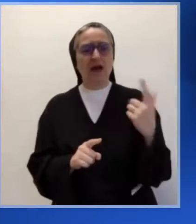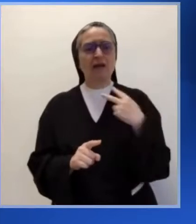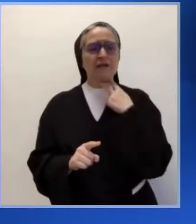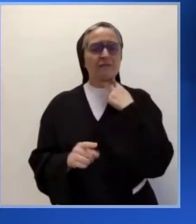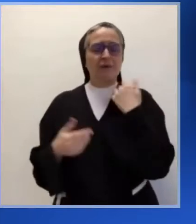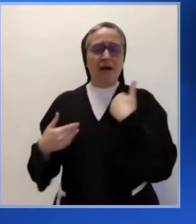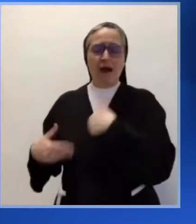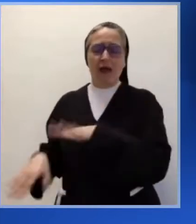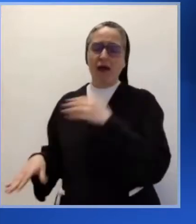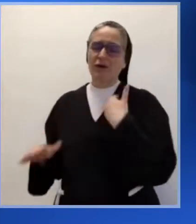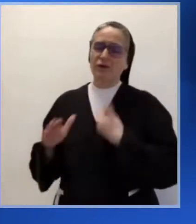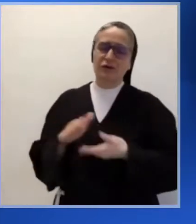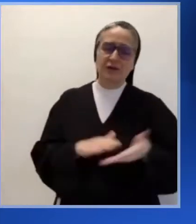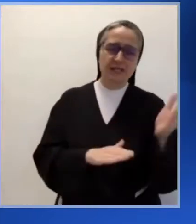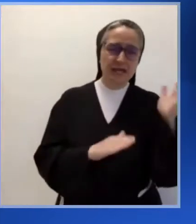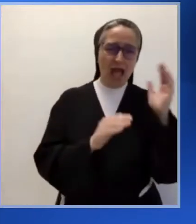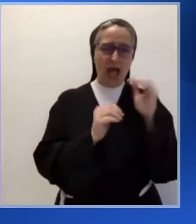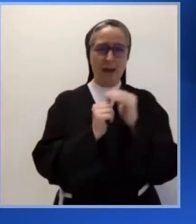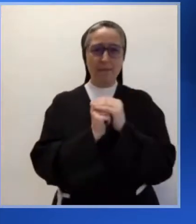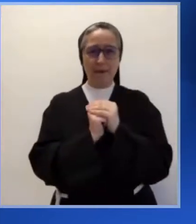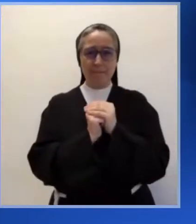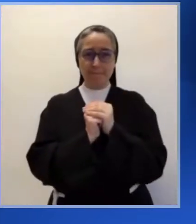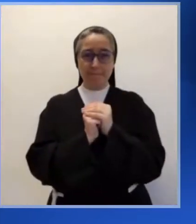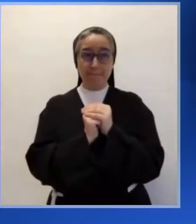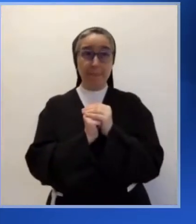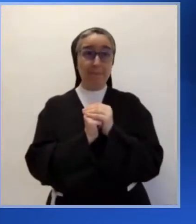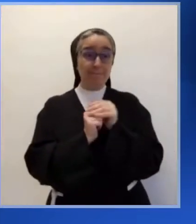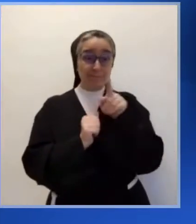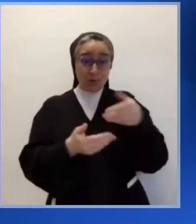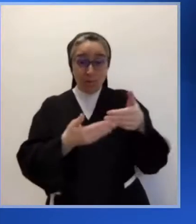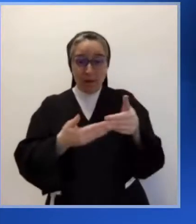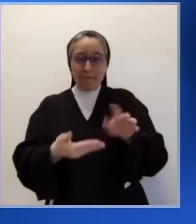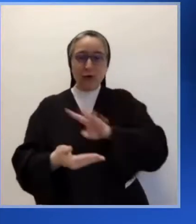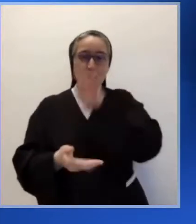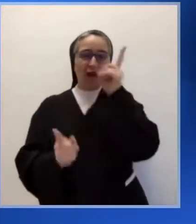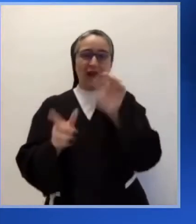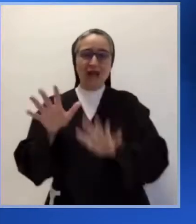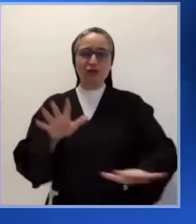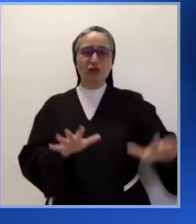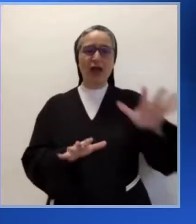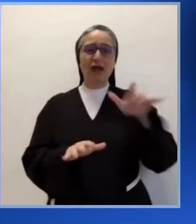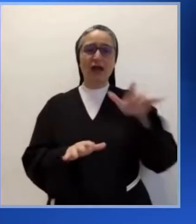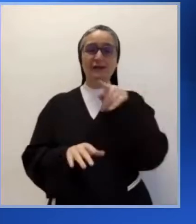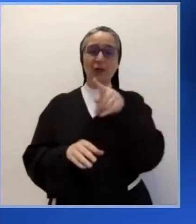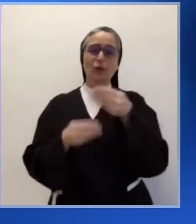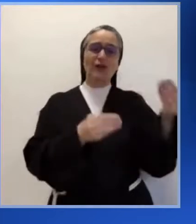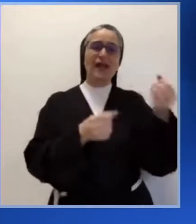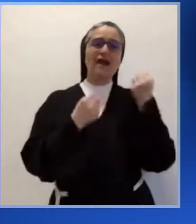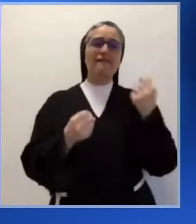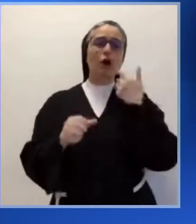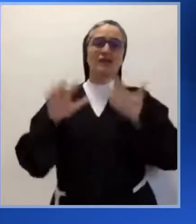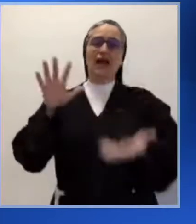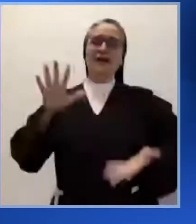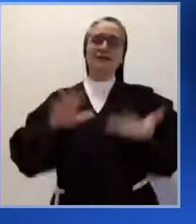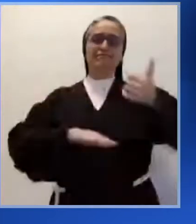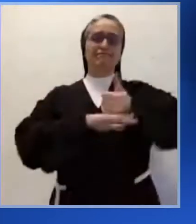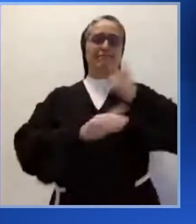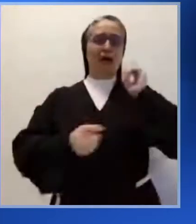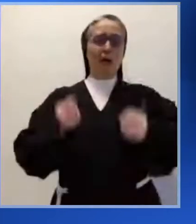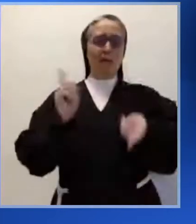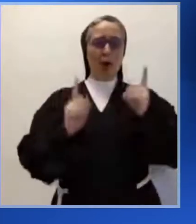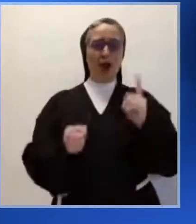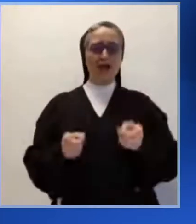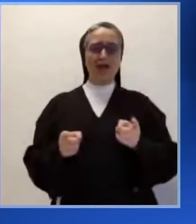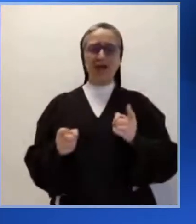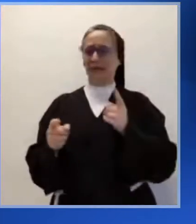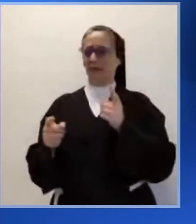paese. Re delle genti, aiuta le autorità politiche a pacificare le società coinvolte